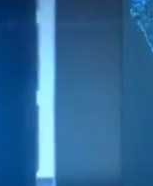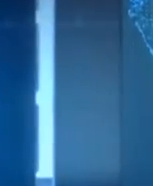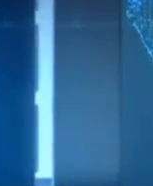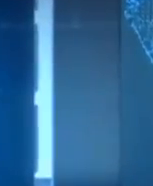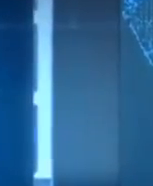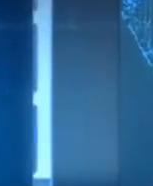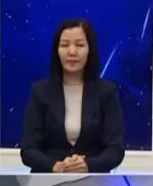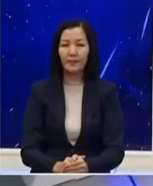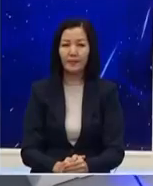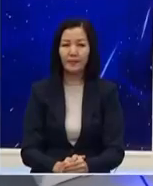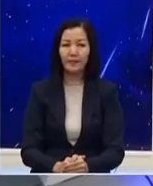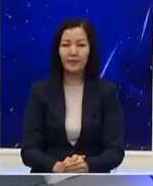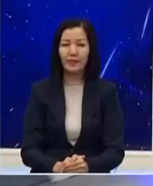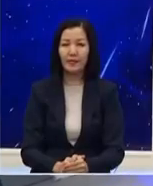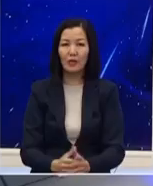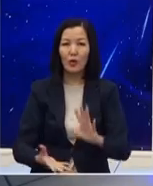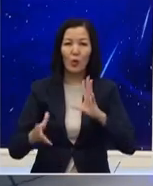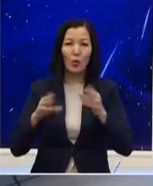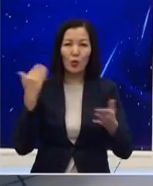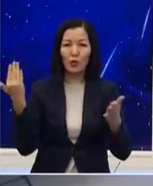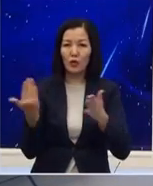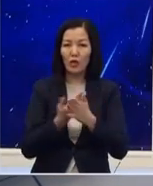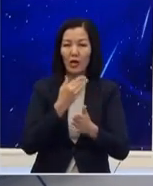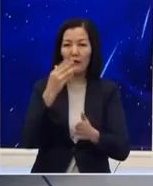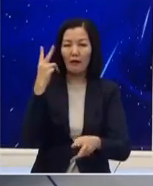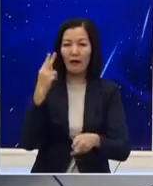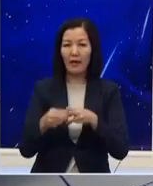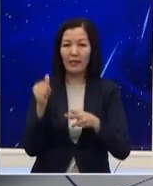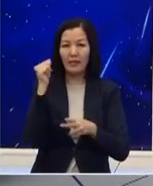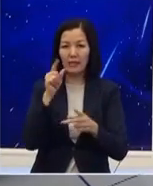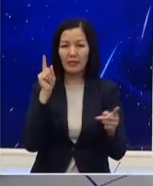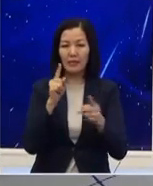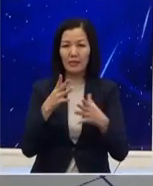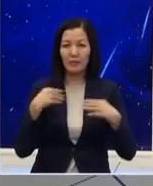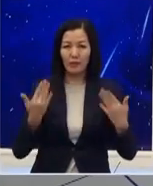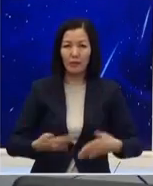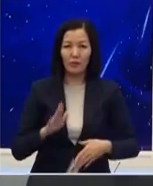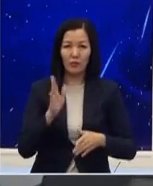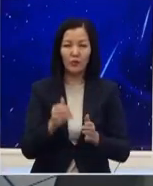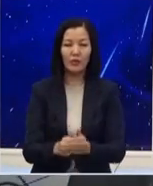Қадірлі қайын, бүгінгі айтар ақпарат осы. Аман сау болыңыздар.